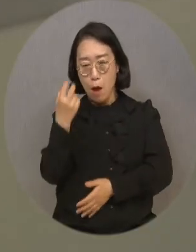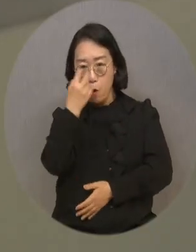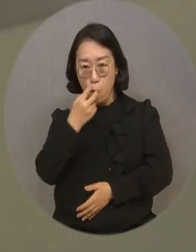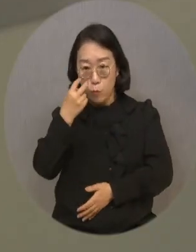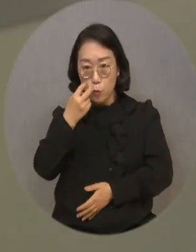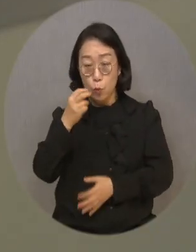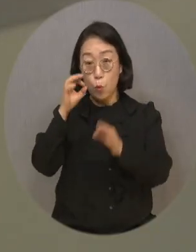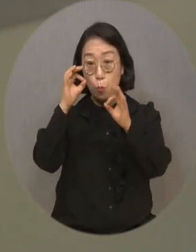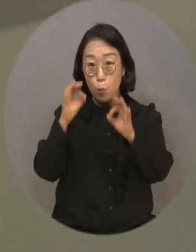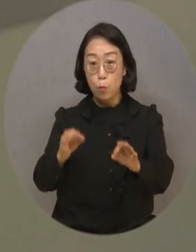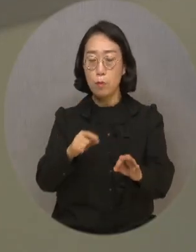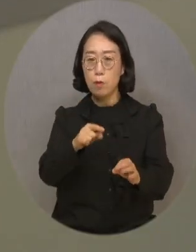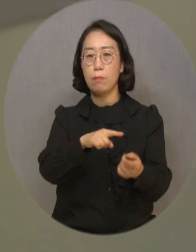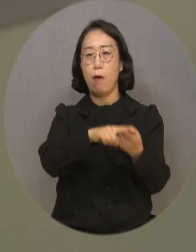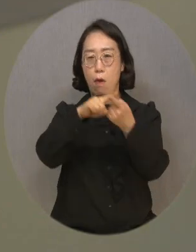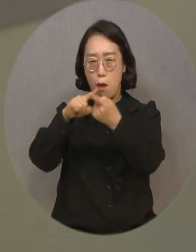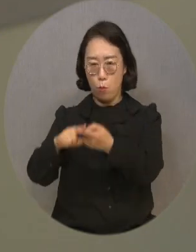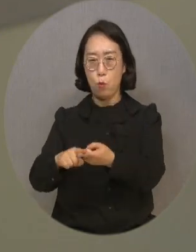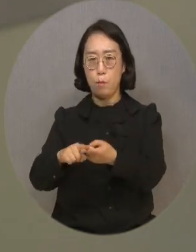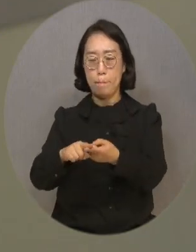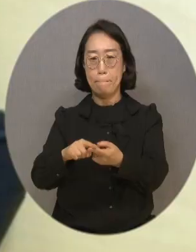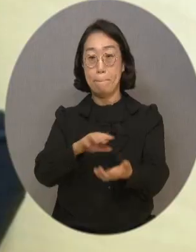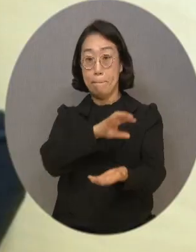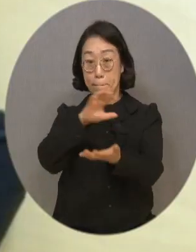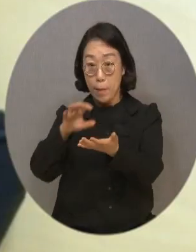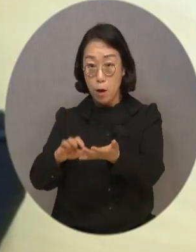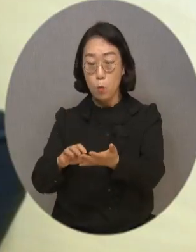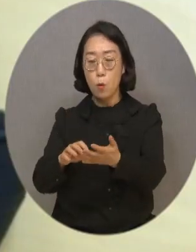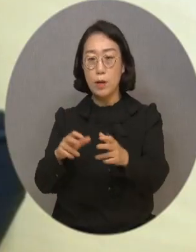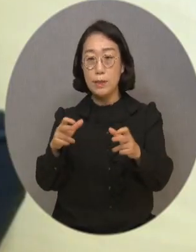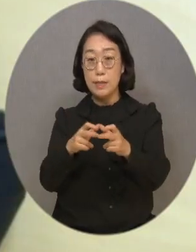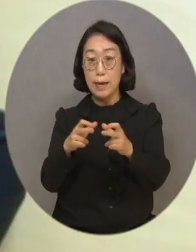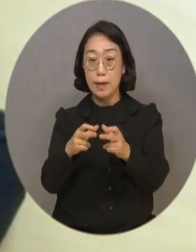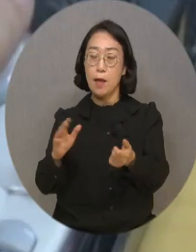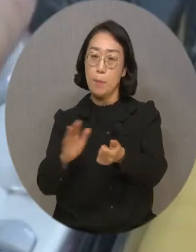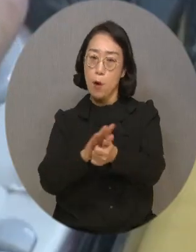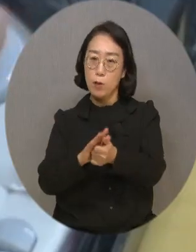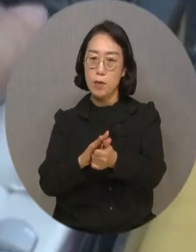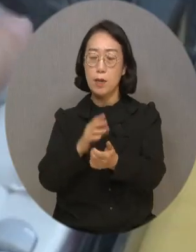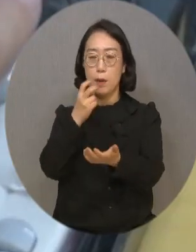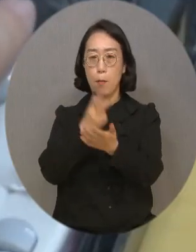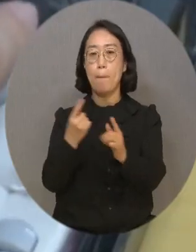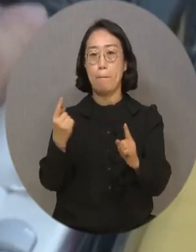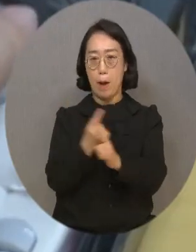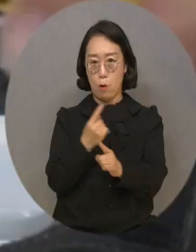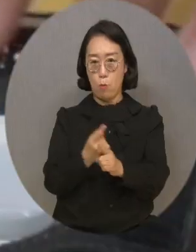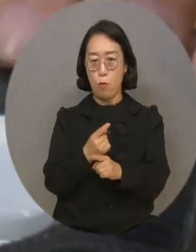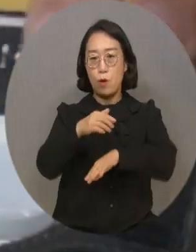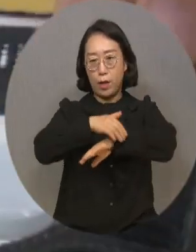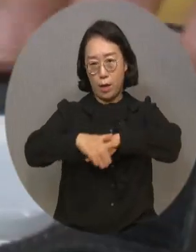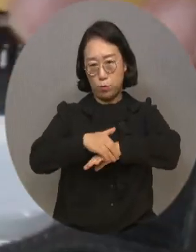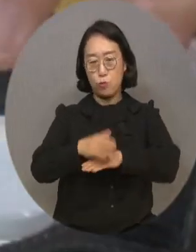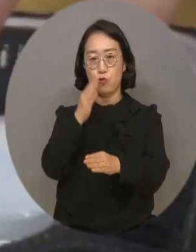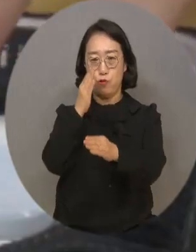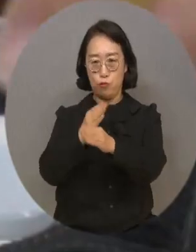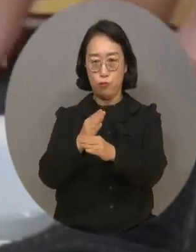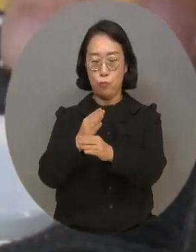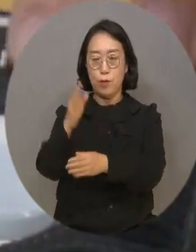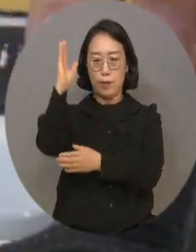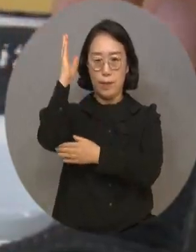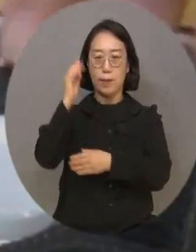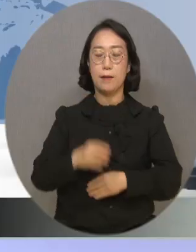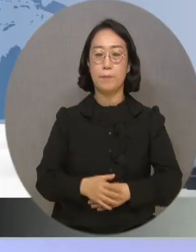검토한 결과 이를 적극 반영해 장애인 응시자에 대한 편의 지원 개선 방안을 마련하고 있다고 설명했습니다.